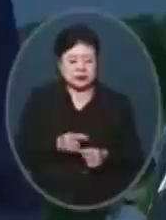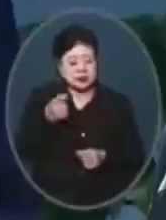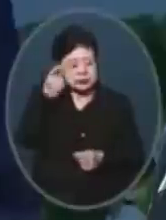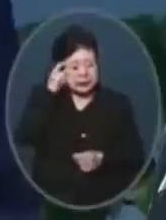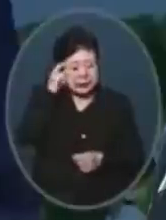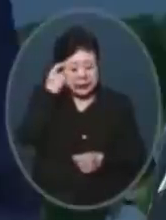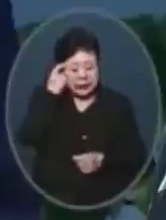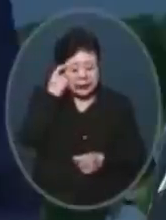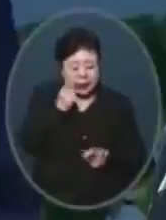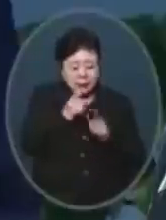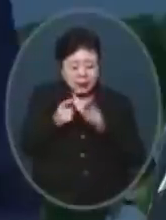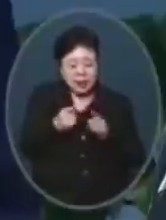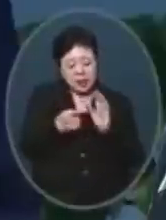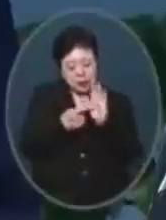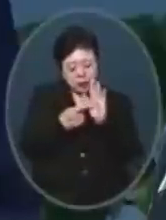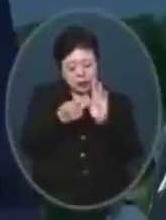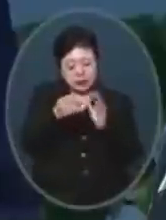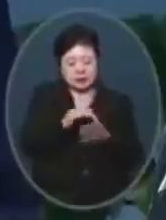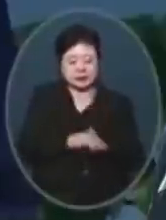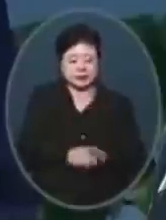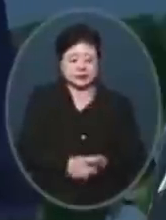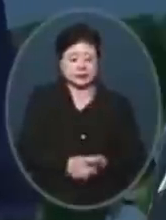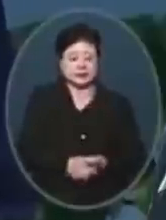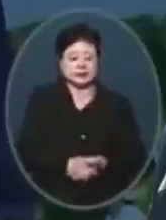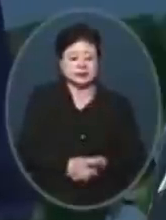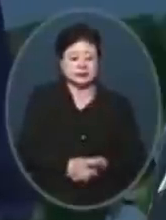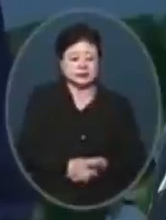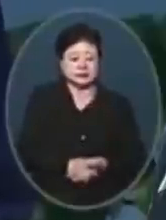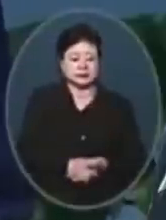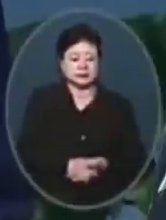생각을 말로서 표현해야 되는 것입니다.